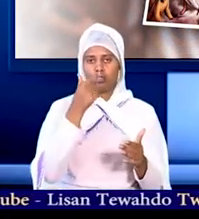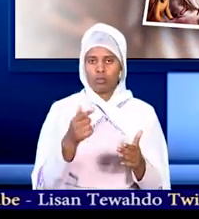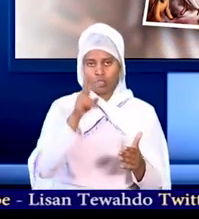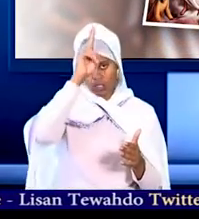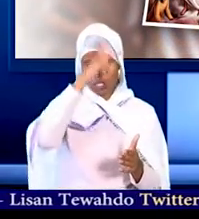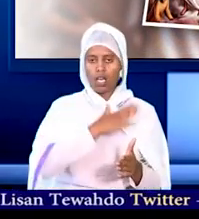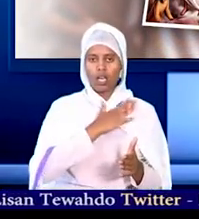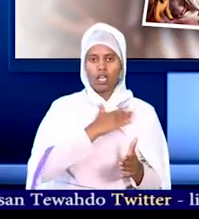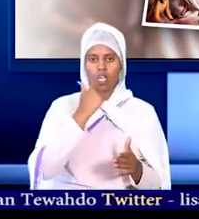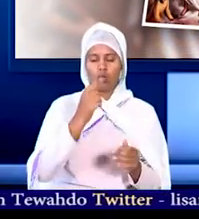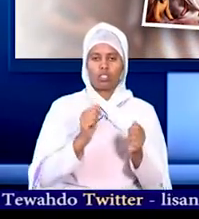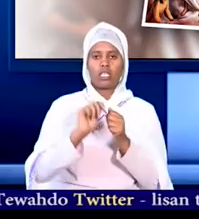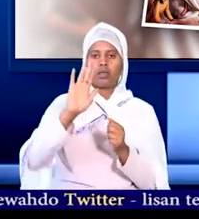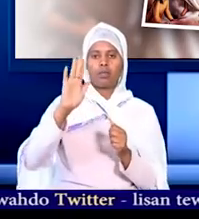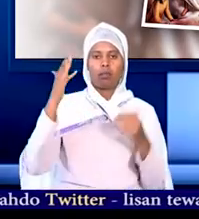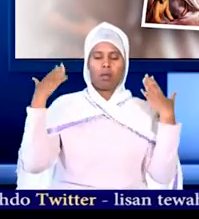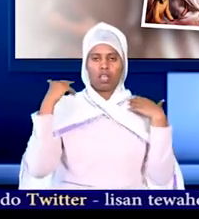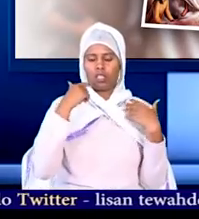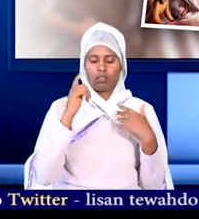በለ። በዚ